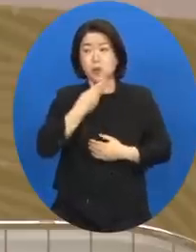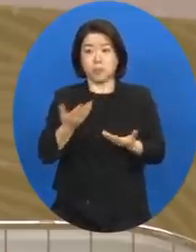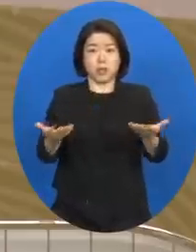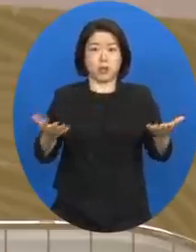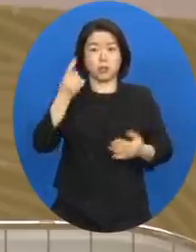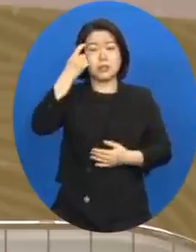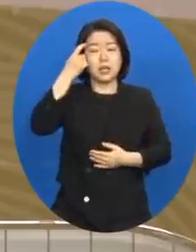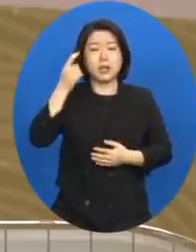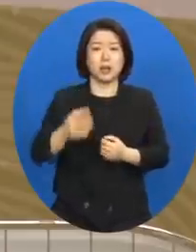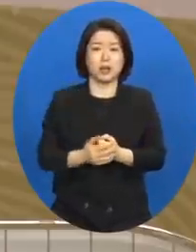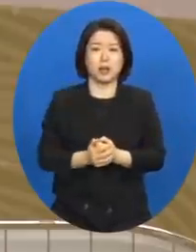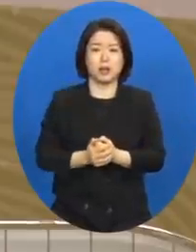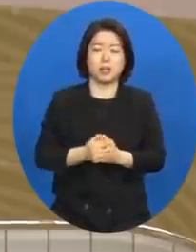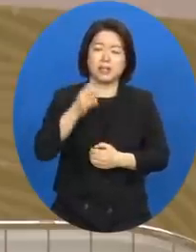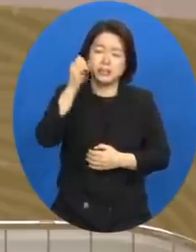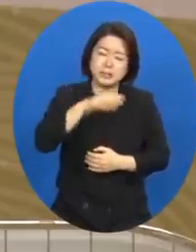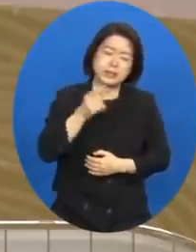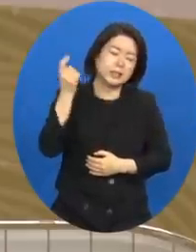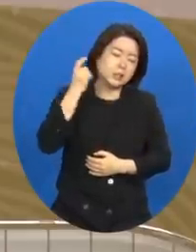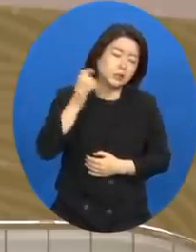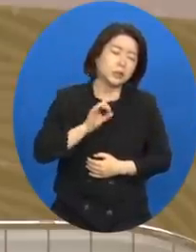생각했어요. 그냥 소리일 뿐이에요.